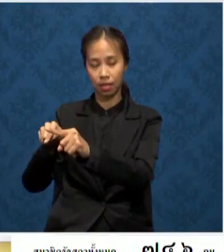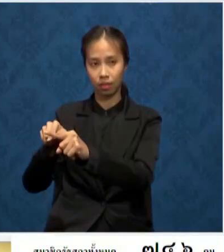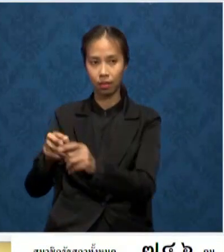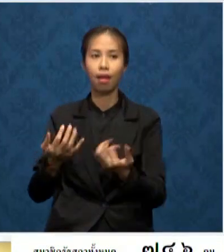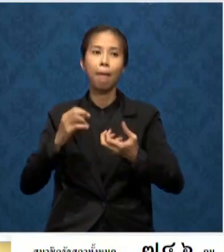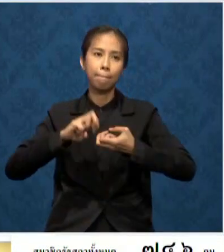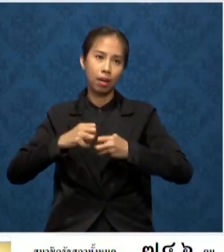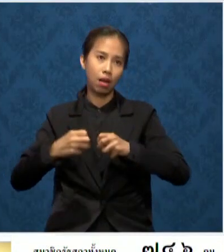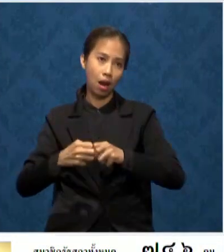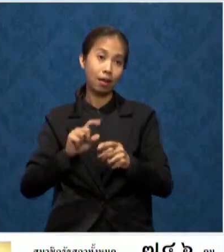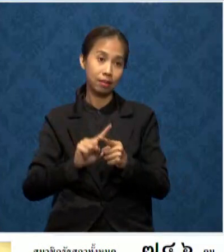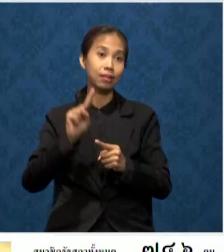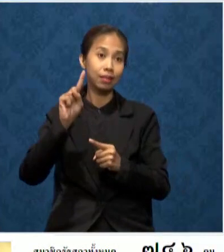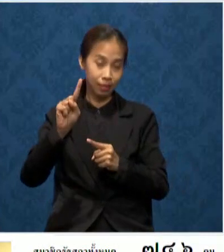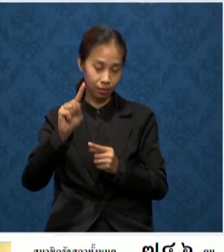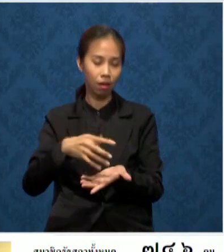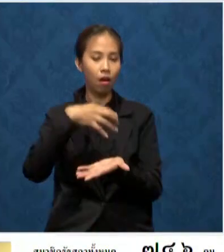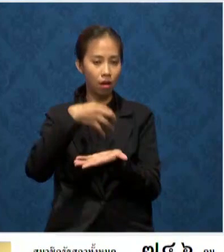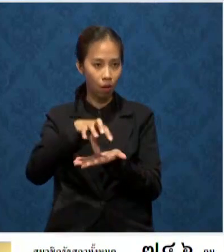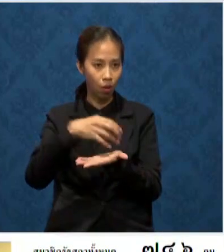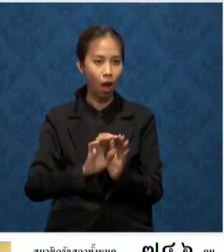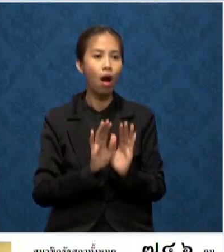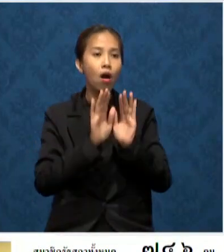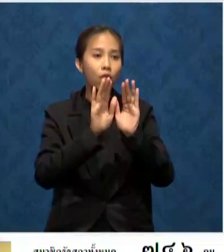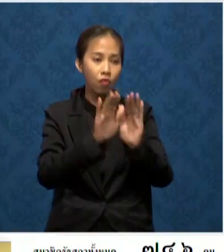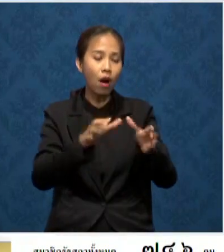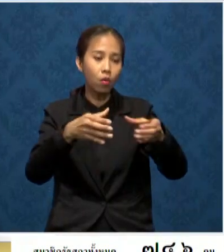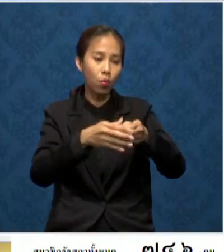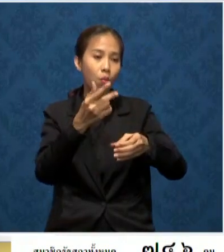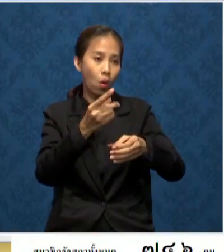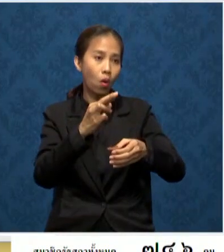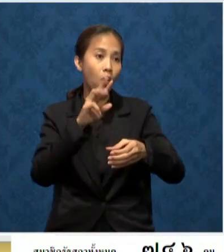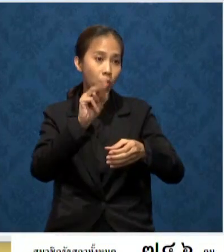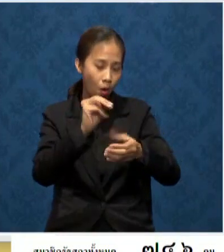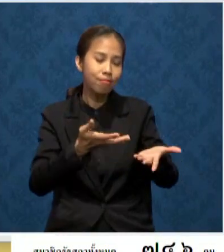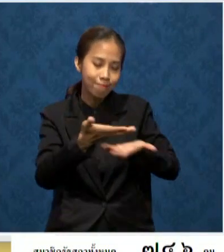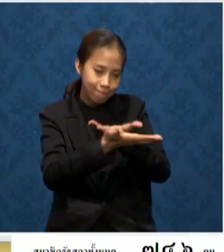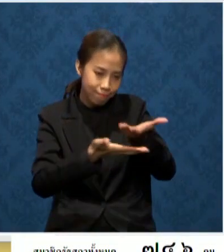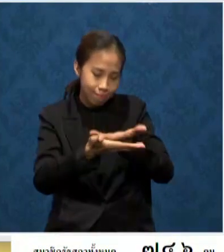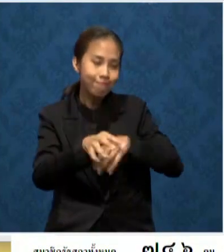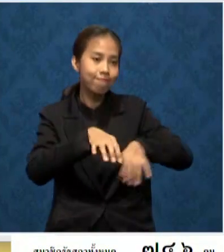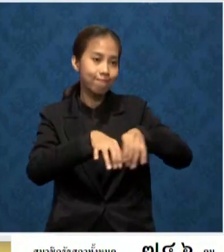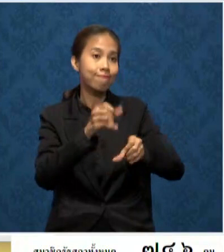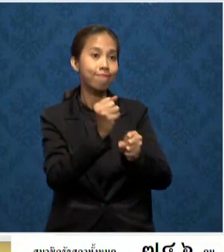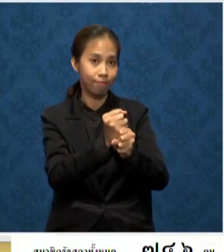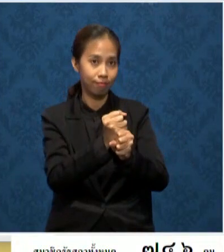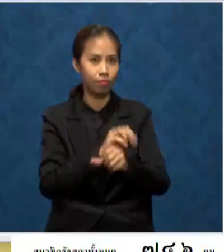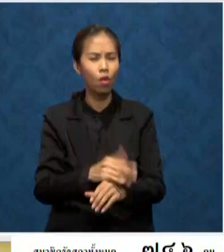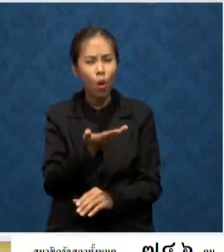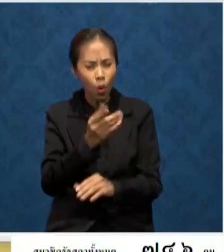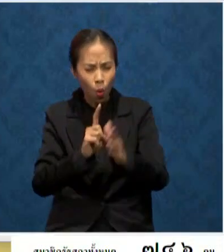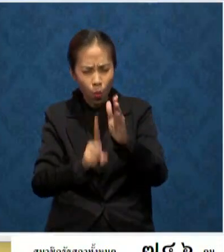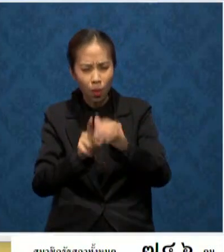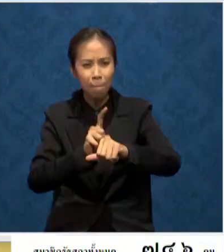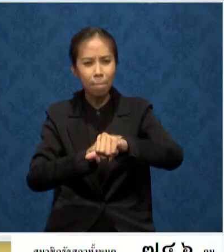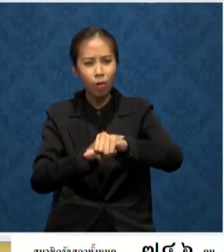ปัหานี่คื ปัญหารที่หนึ่ที่ผมจะขออนิญาตฝากทานขน glacier ชุดให่ลัไ้พ BIG JOSH Igขอช่ไปเวลาเพเติม